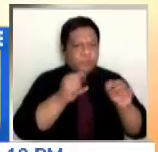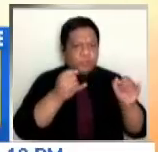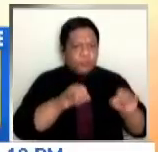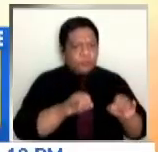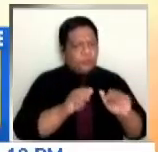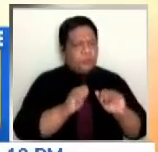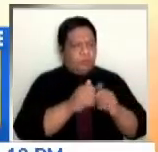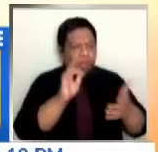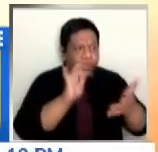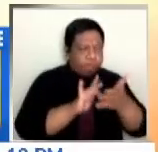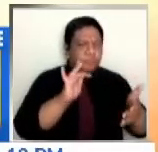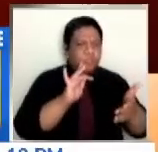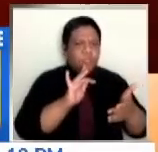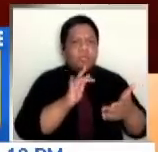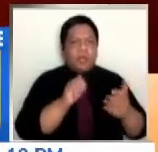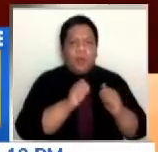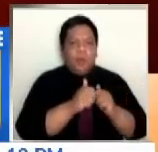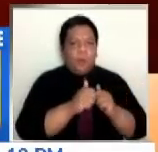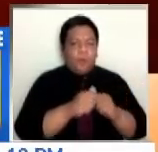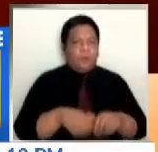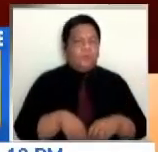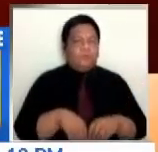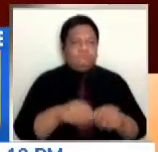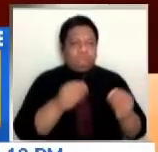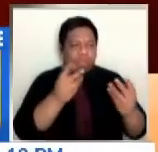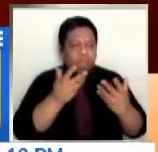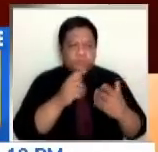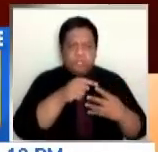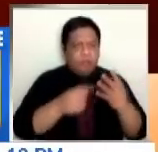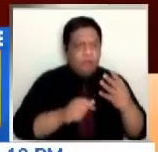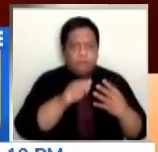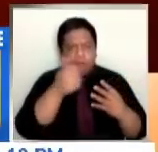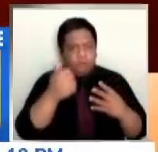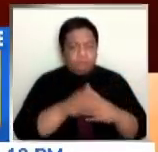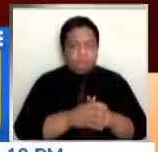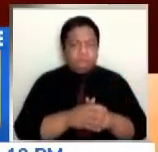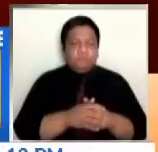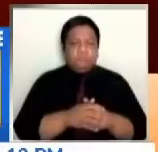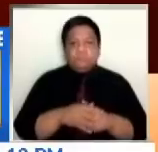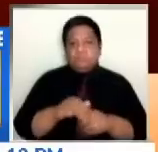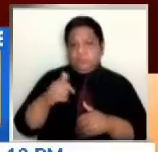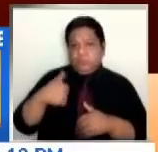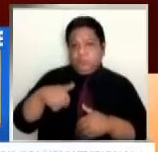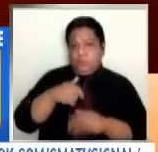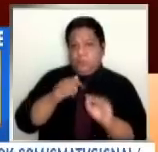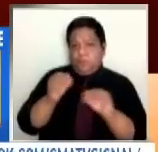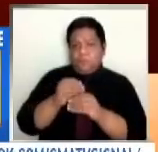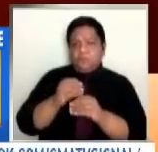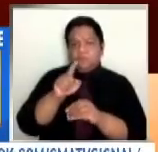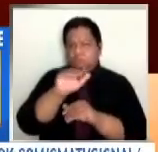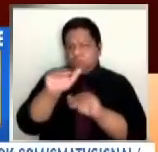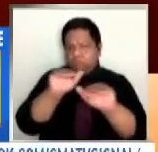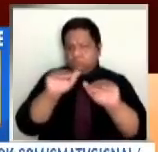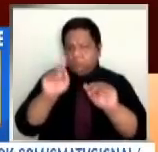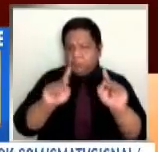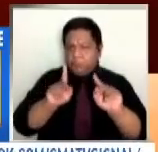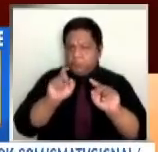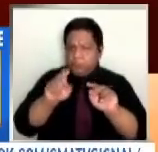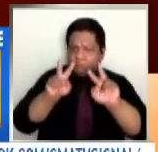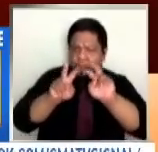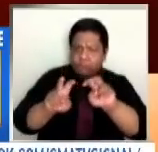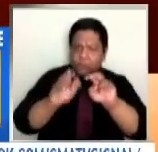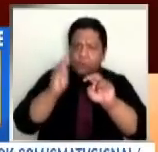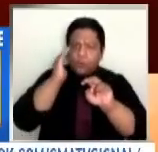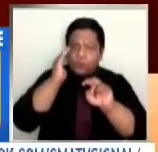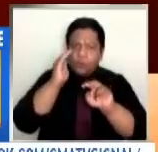Ang aming opisina po ay patuloy na nagpapaalala sa mga publiko na maging mapanuri sa mga nababasa at nakikita sa internet.